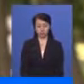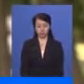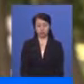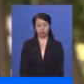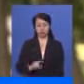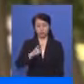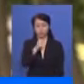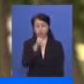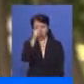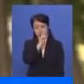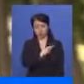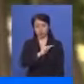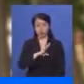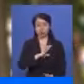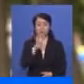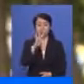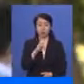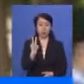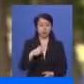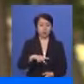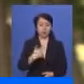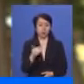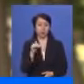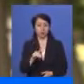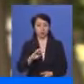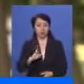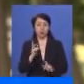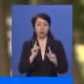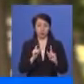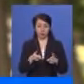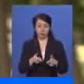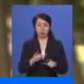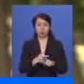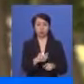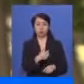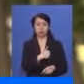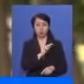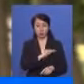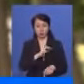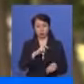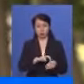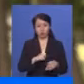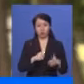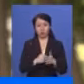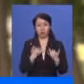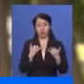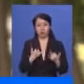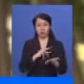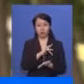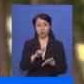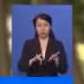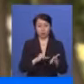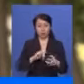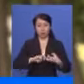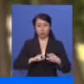За первый месяц работы я получил 425 тысяч тенге. Конечно, это большой стимул для медиков, которые до сих пор находятся в эпицентре.